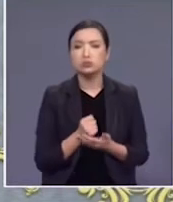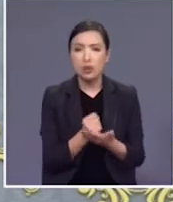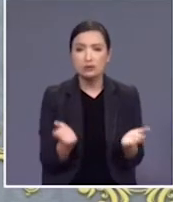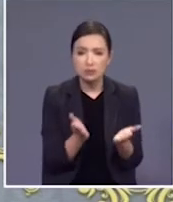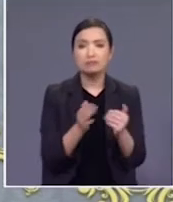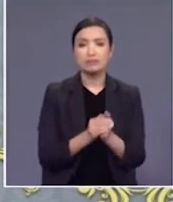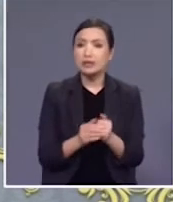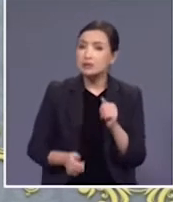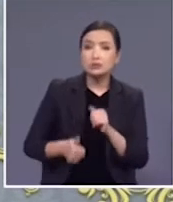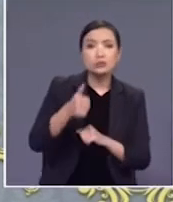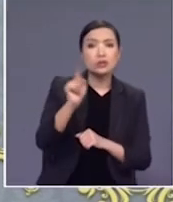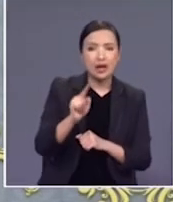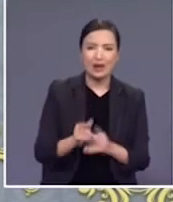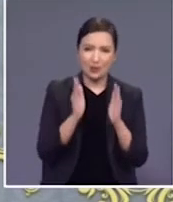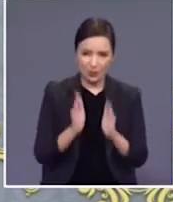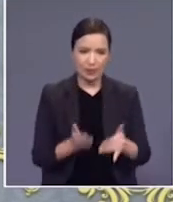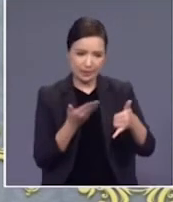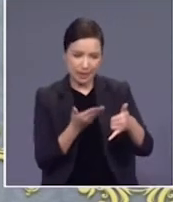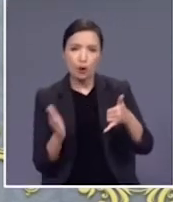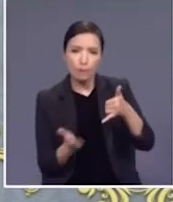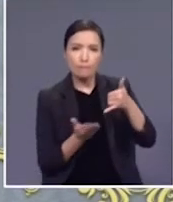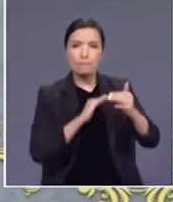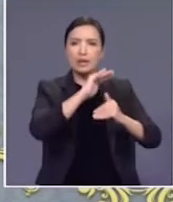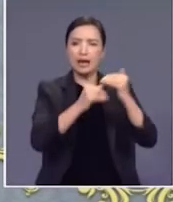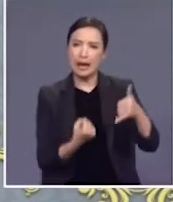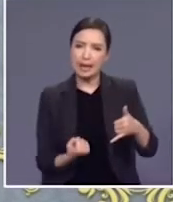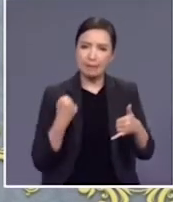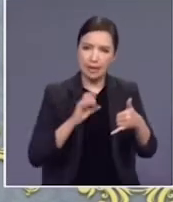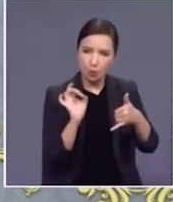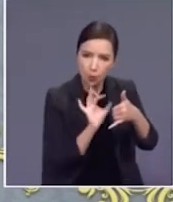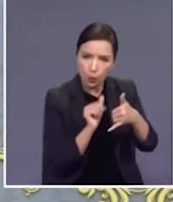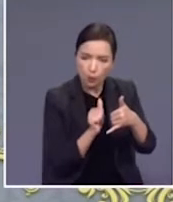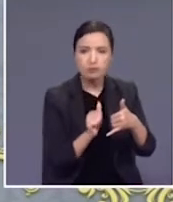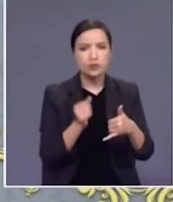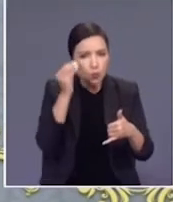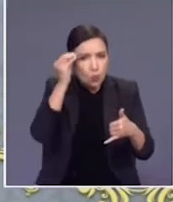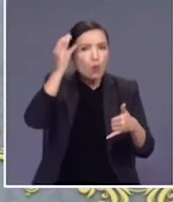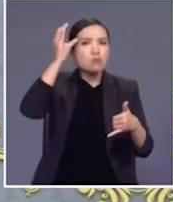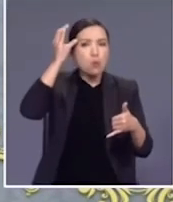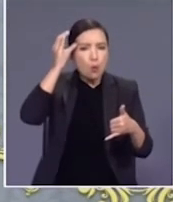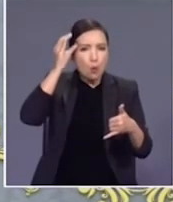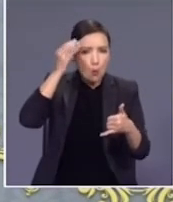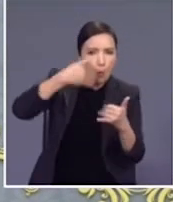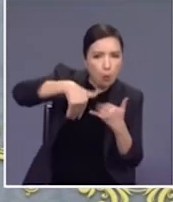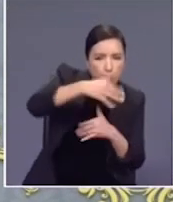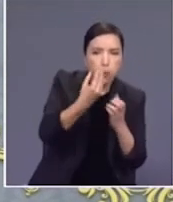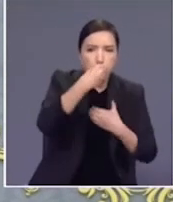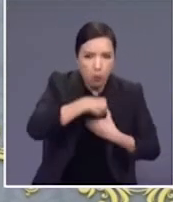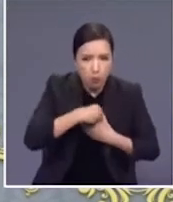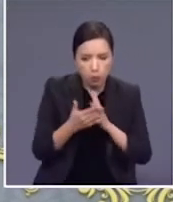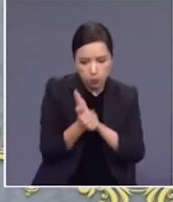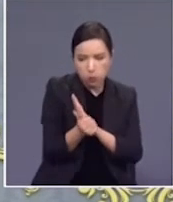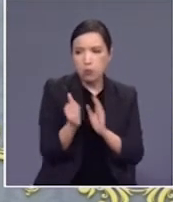ที่สุดนะครับก็คือการพัฒนาคนในภาคเกษตรให้เข้มแข็งให้มีคุณภาพมีความรู้รอบตัวรอบด้านมากขึ้นมีทักษะที่เหมาะส